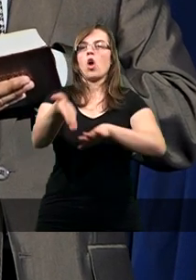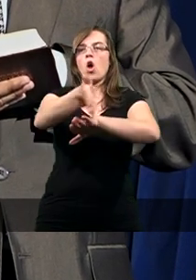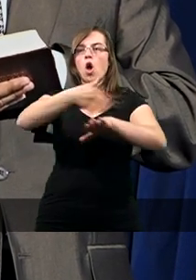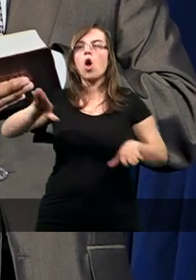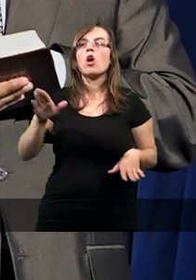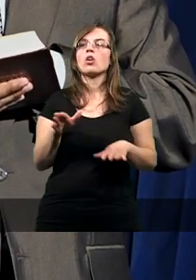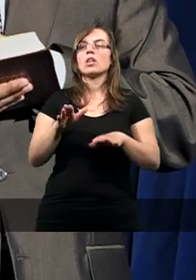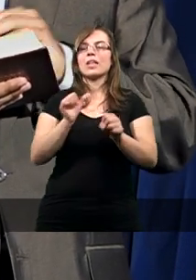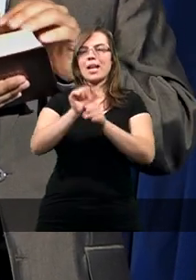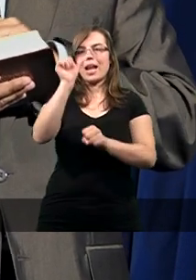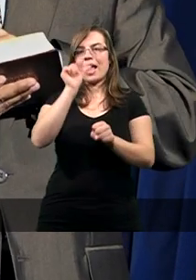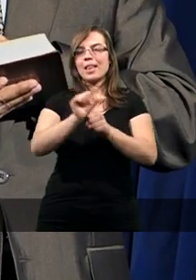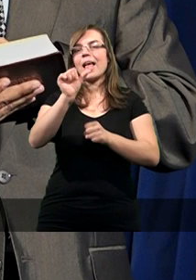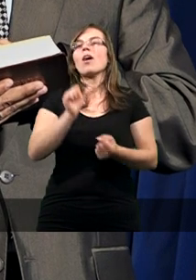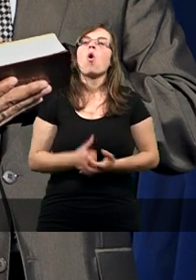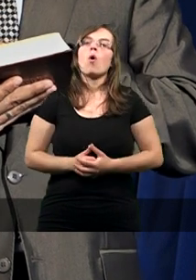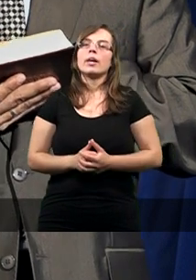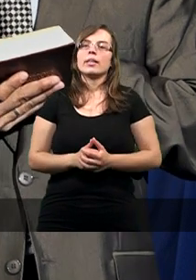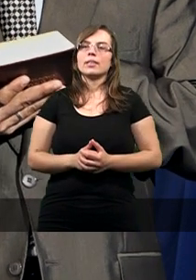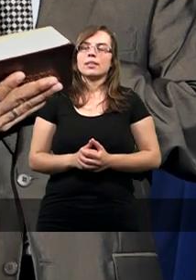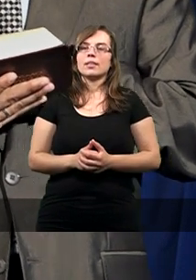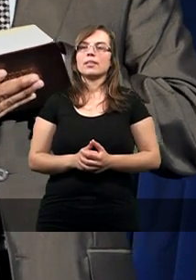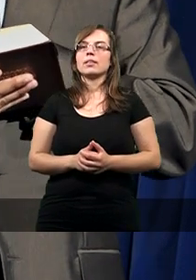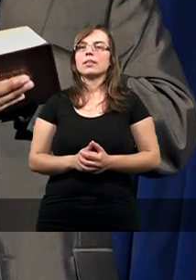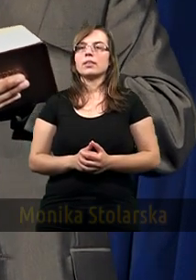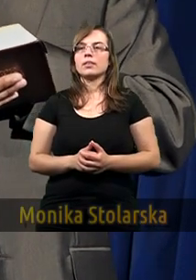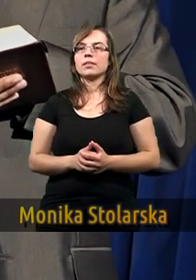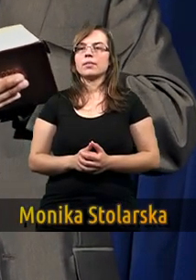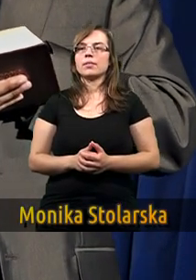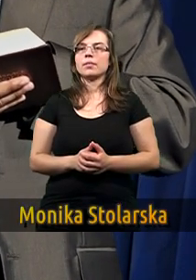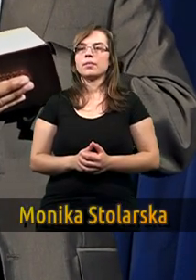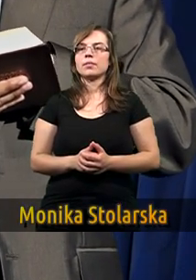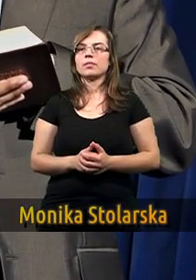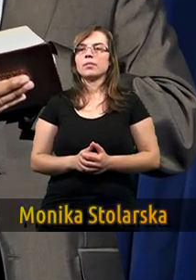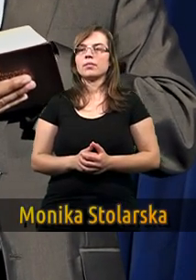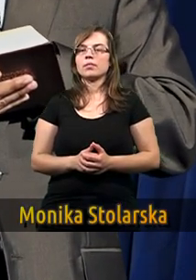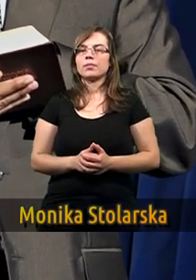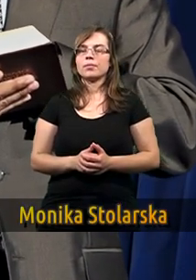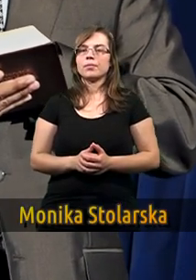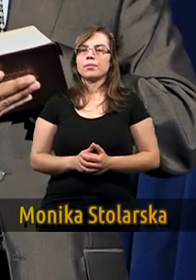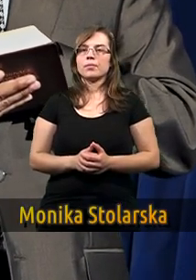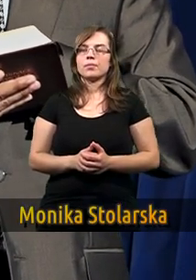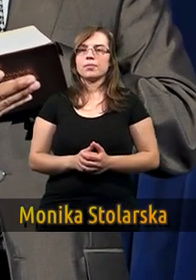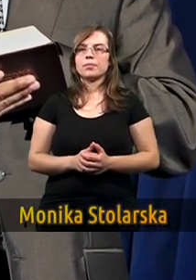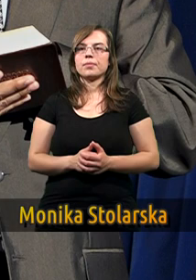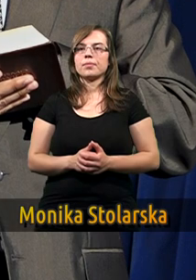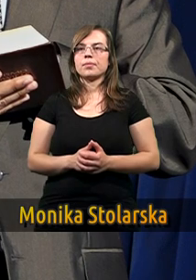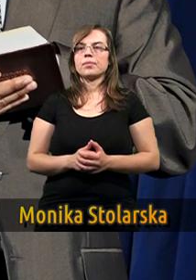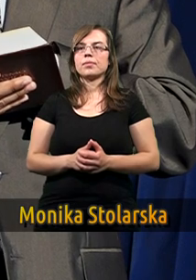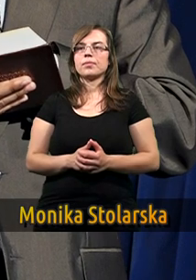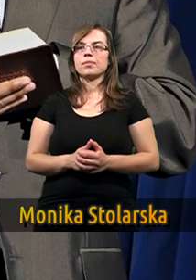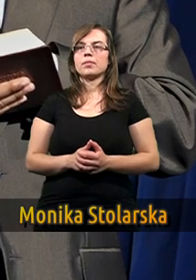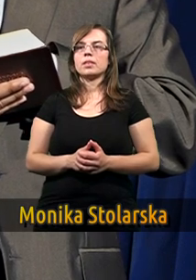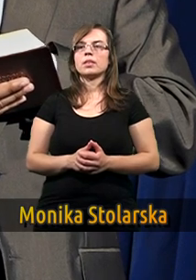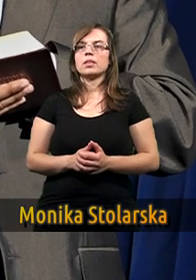wierszu rozdziału 11. It was Mary Magdalene that came out to meet Jesus. It was Martha who came out to